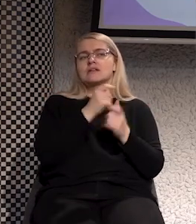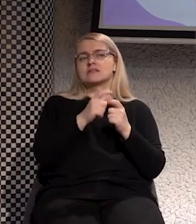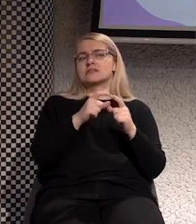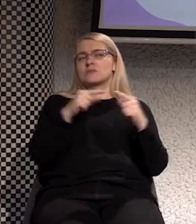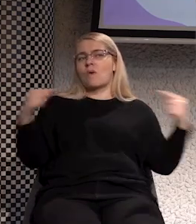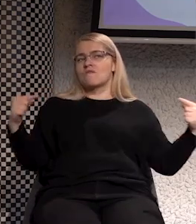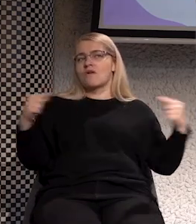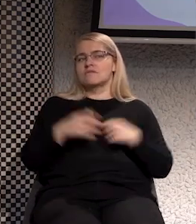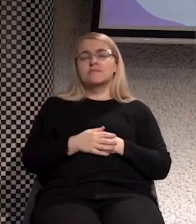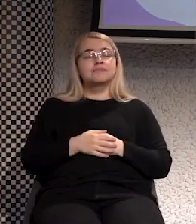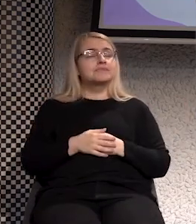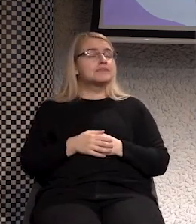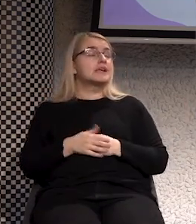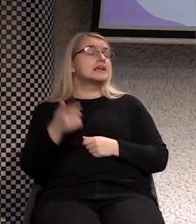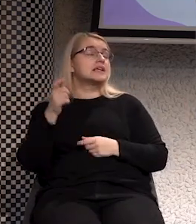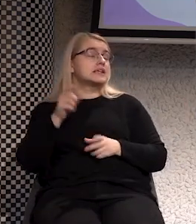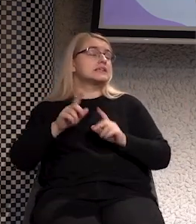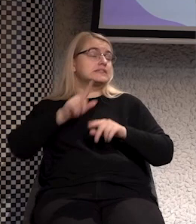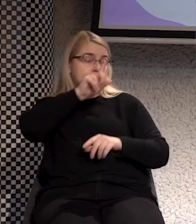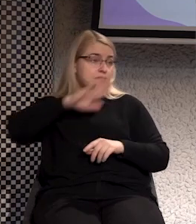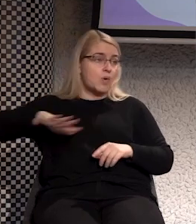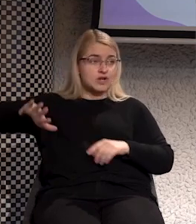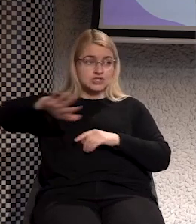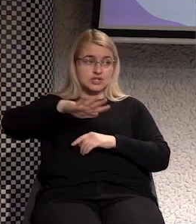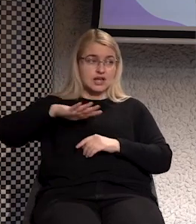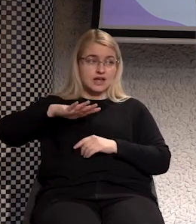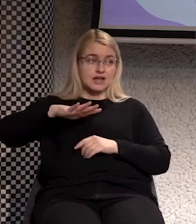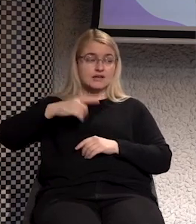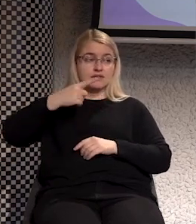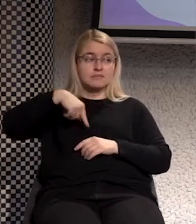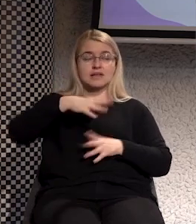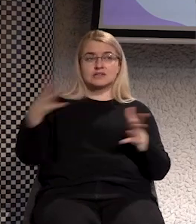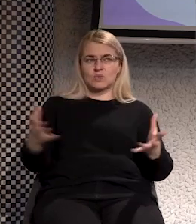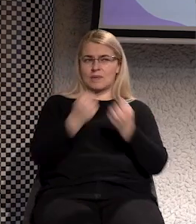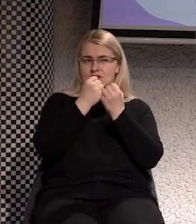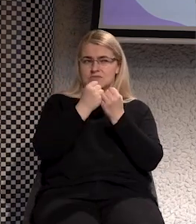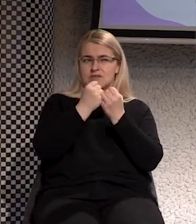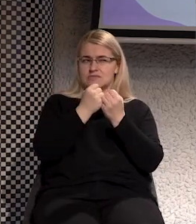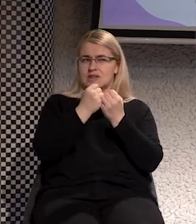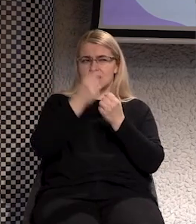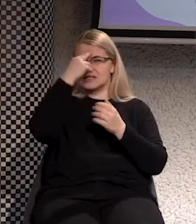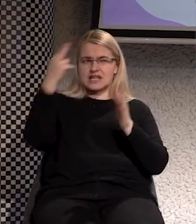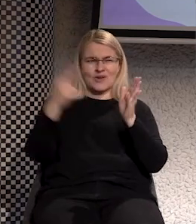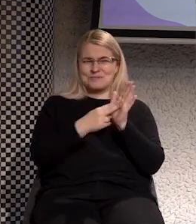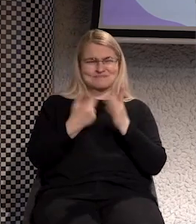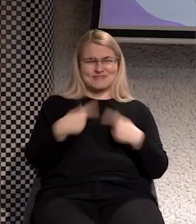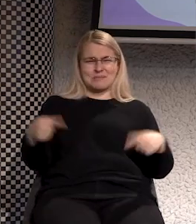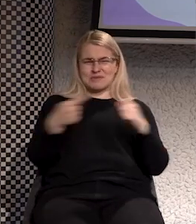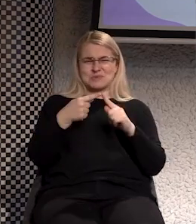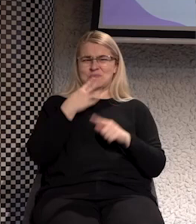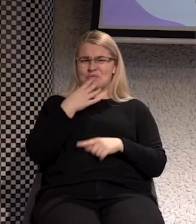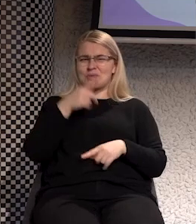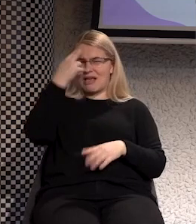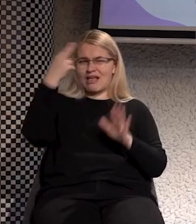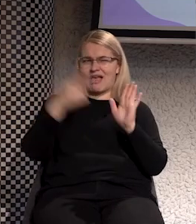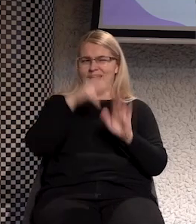tak, że jakby społecznie, to będzie uogólnienie znowu, społecznie wychwyciliśmy, że nie gra jakiś stereotyp, więc my teraz będziemy mówić, on jest zły,